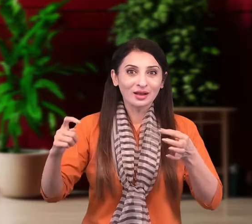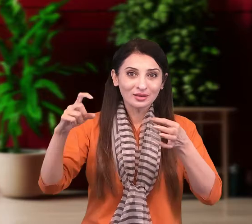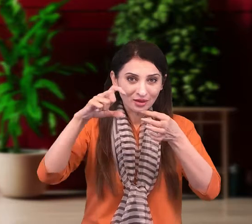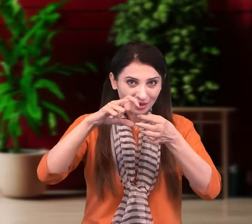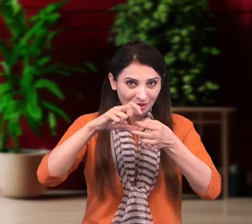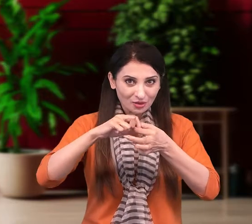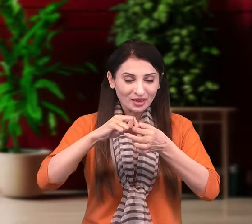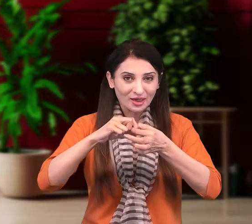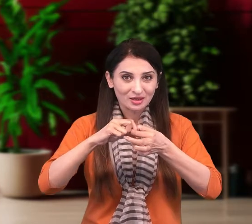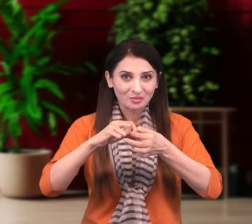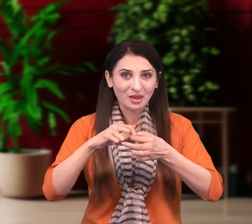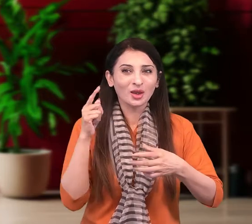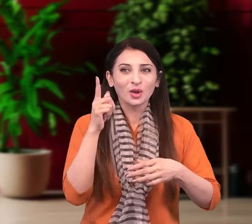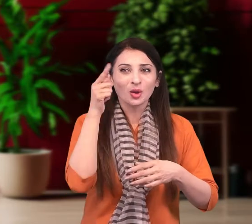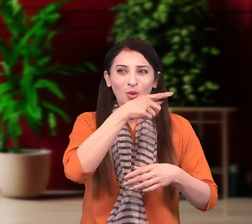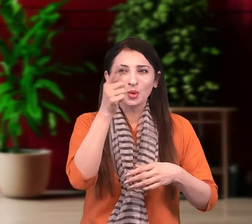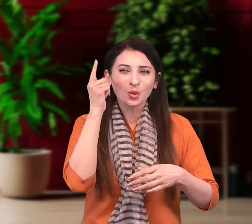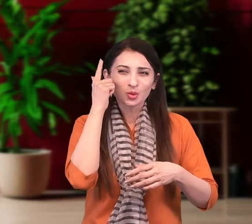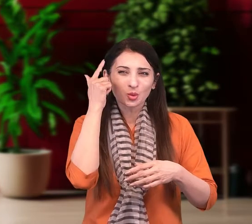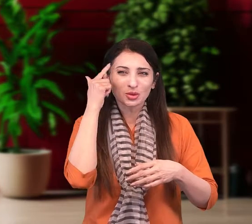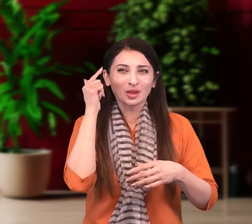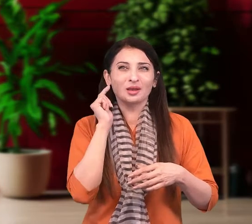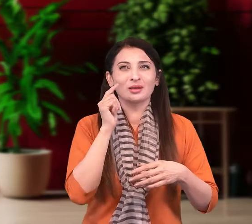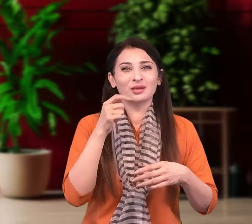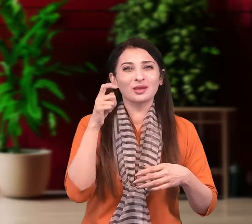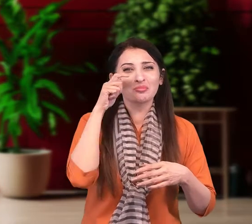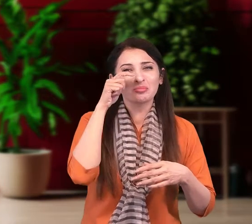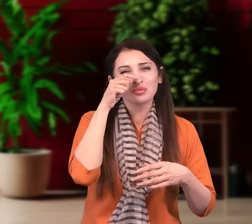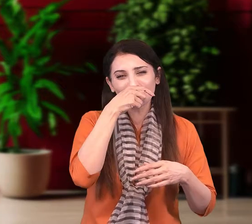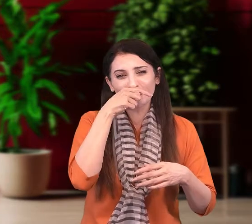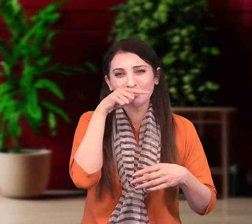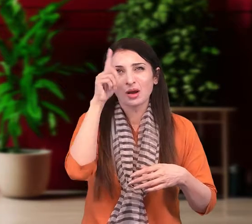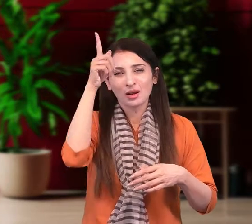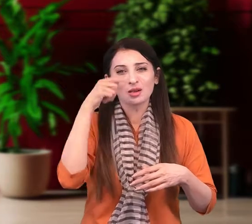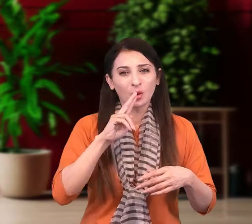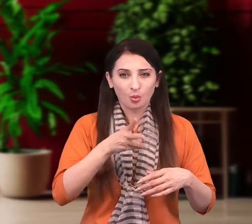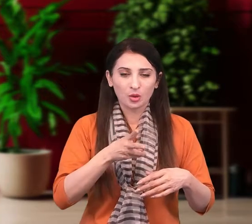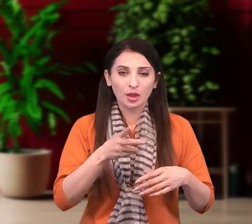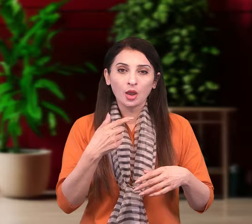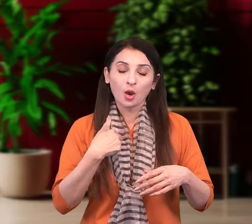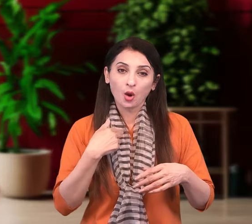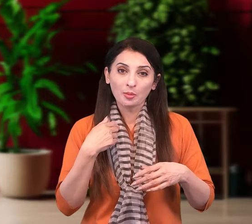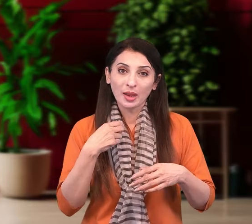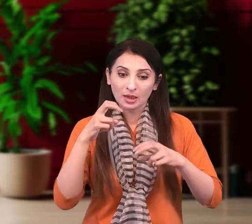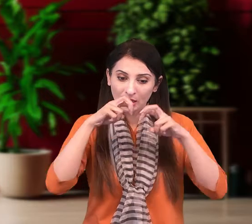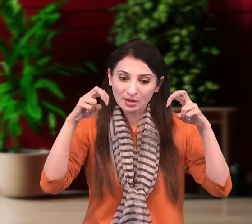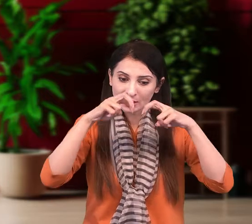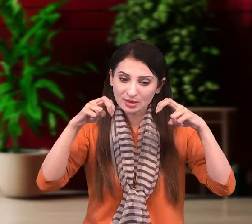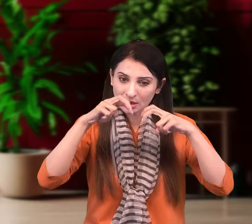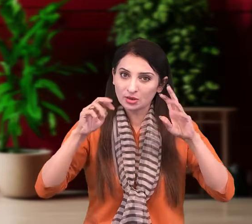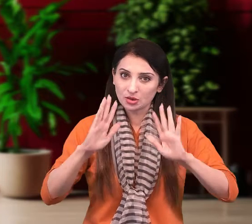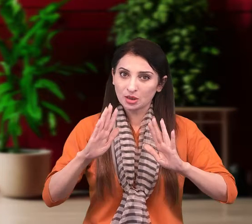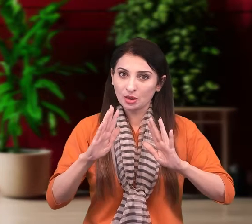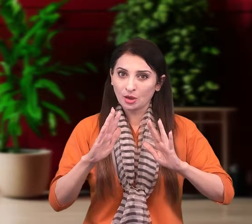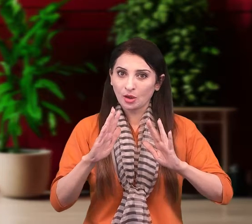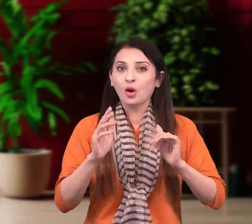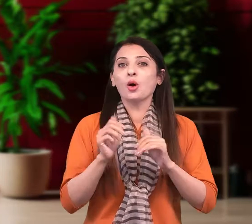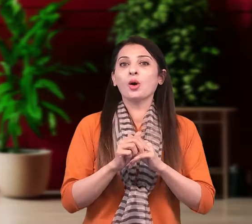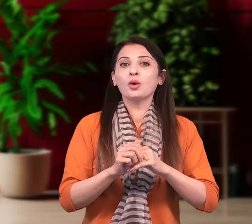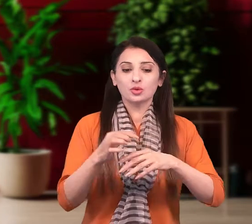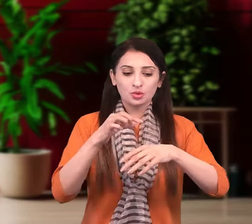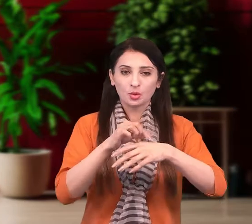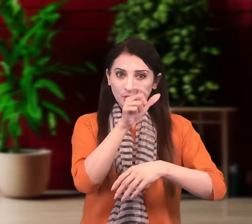with shame and then especially how they feel कि Allah Ta'ala उनको shame कर रहे हैं। मेरी research में मुझे यही पता चला